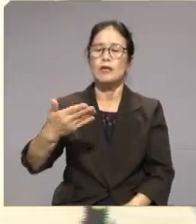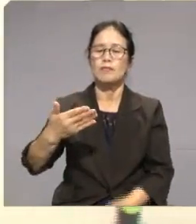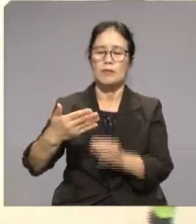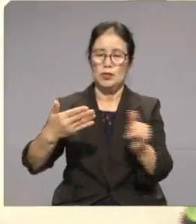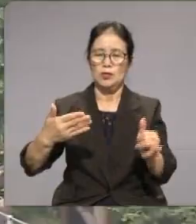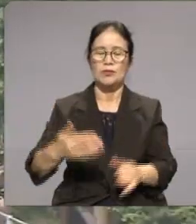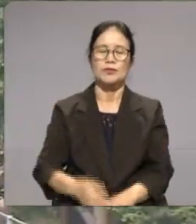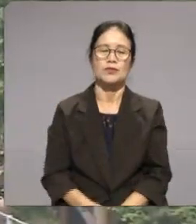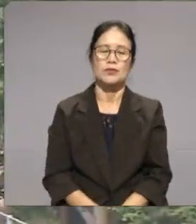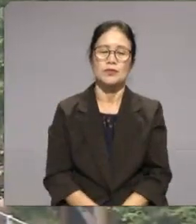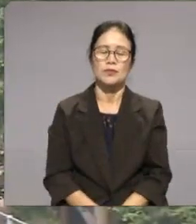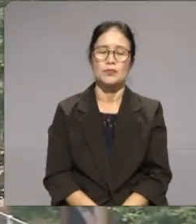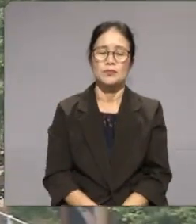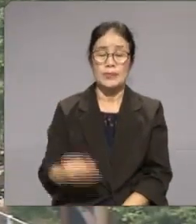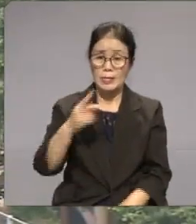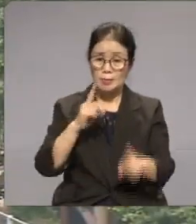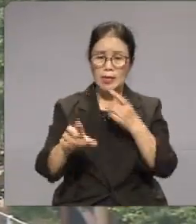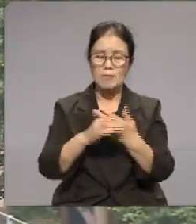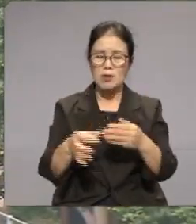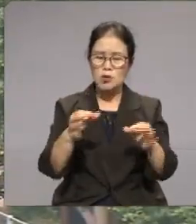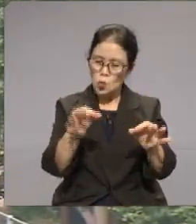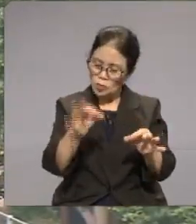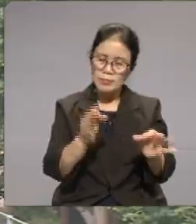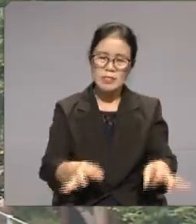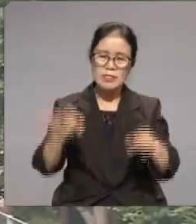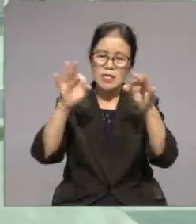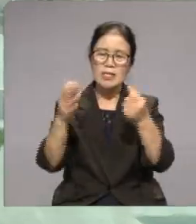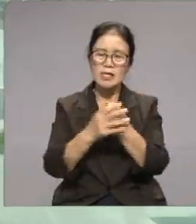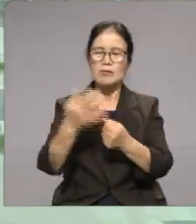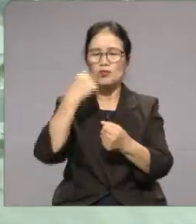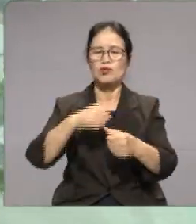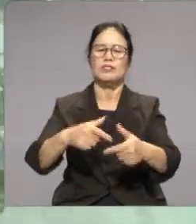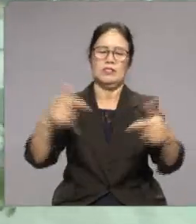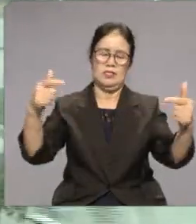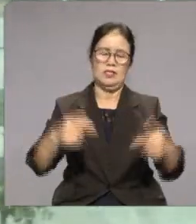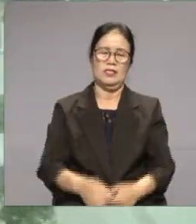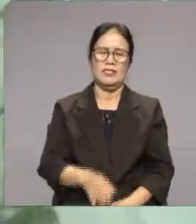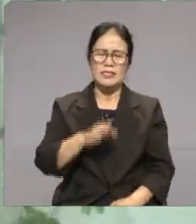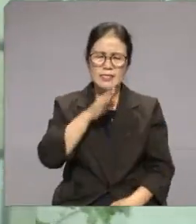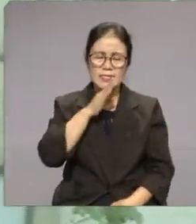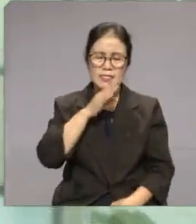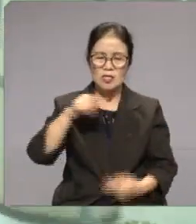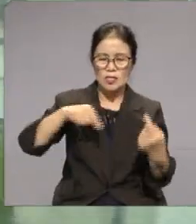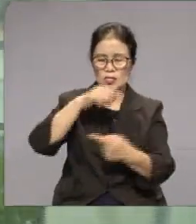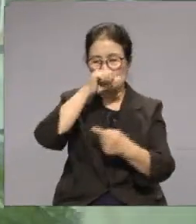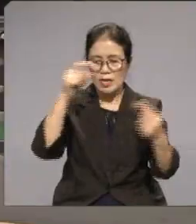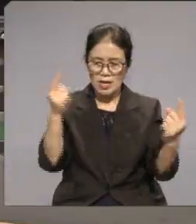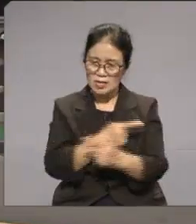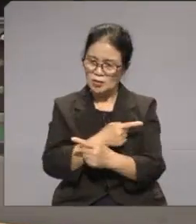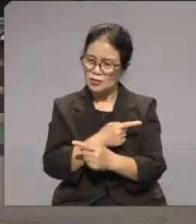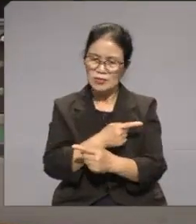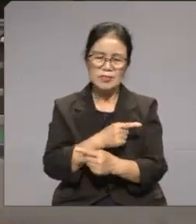기록했습니다. 다시 말해 인상된 요금이 수익 증가로 이어진 것으로 실질적인 경영 개선으로